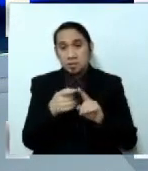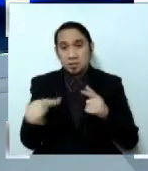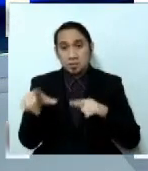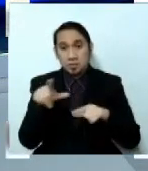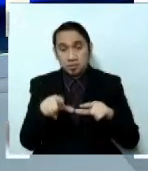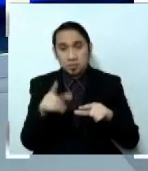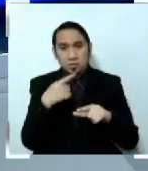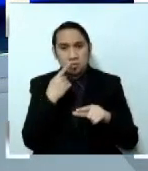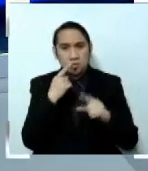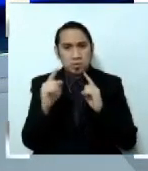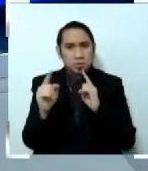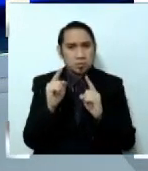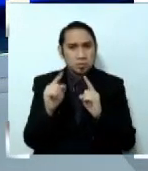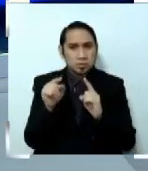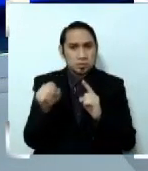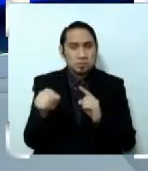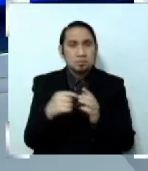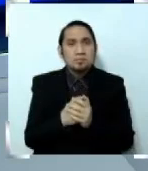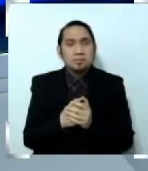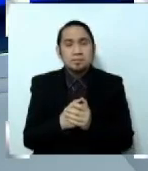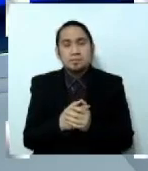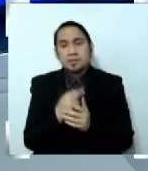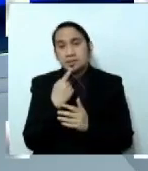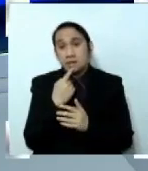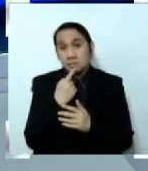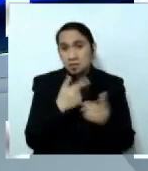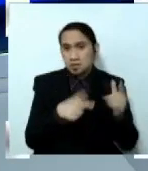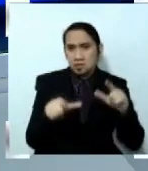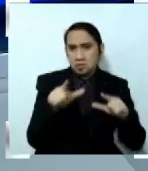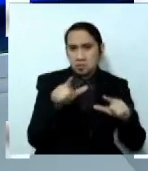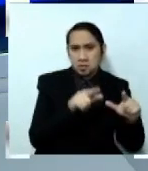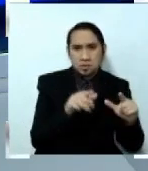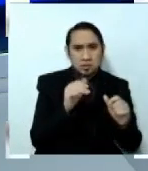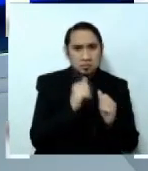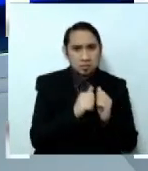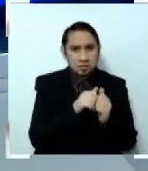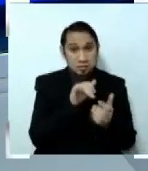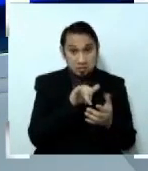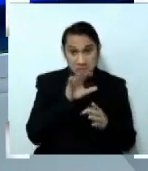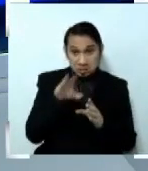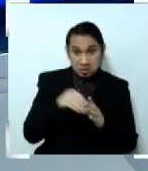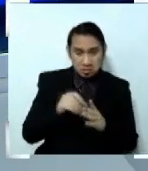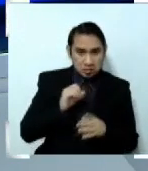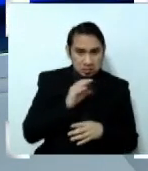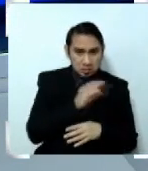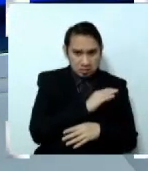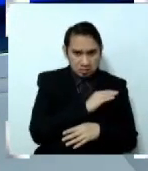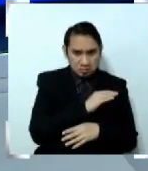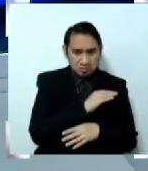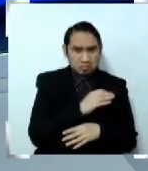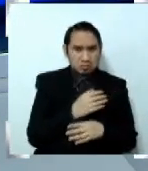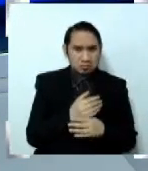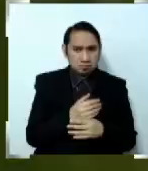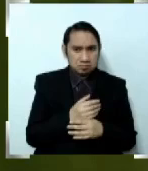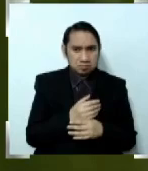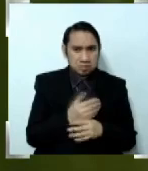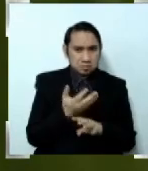nakausap niyang netizen. Itinanggi naman ang laboratorio na tauhan nila ang nanloloko. Saksi, si Oscar Oida.